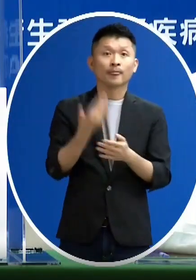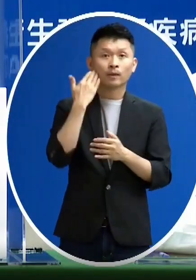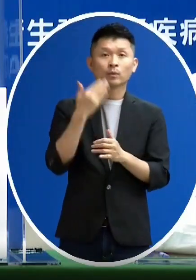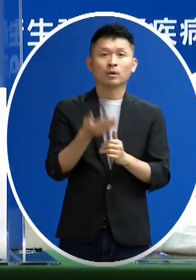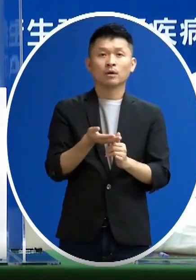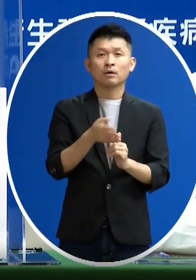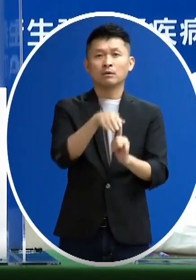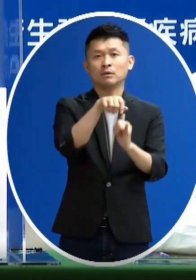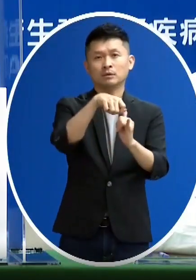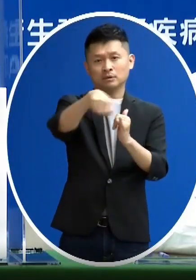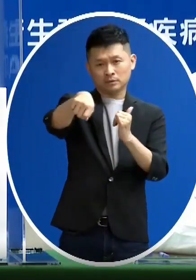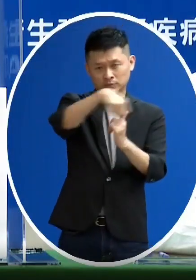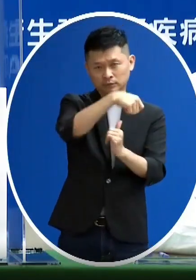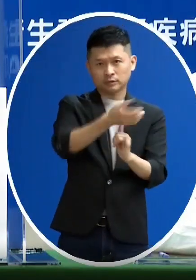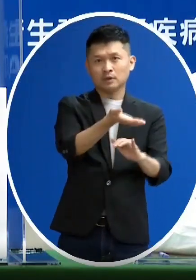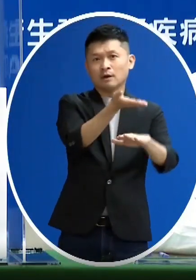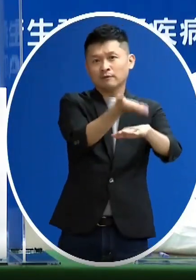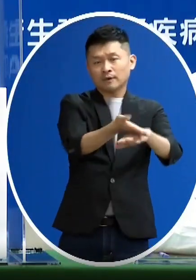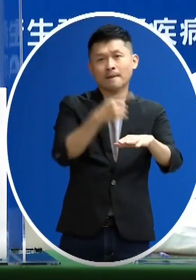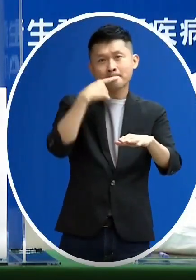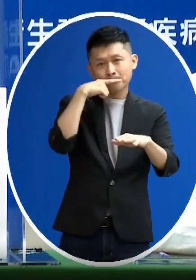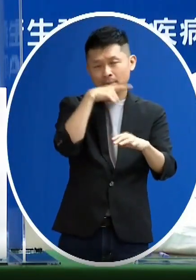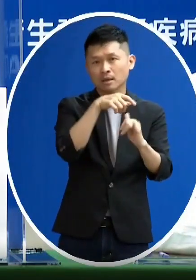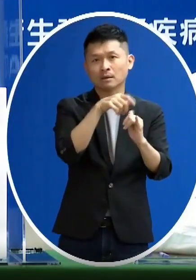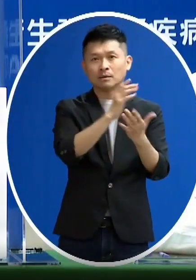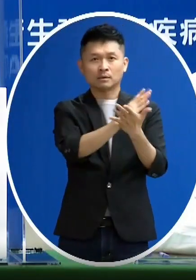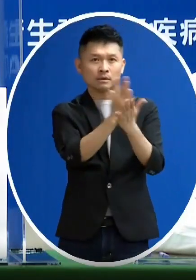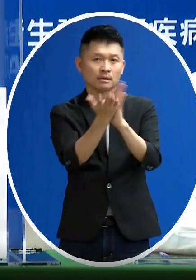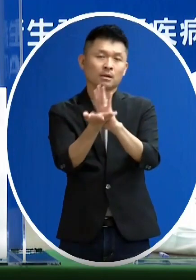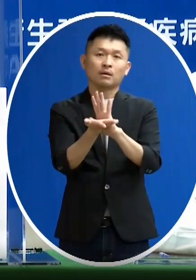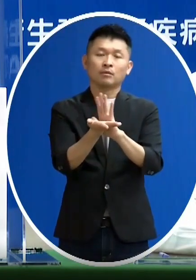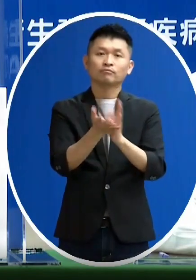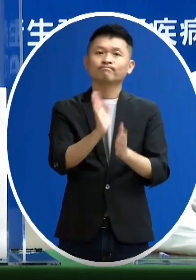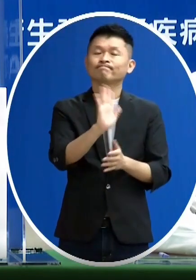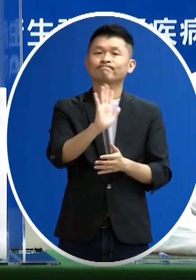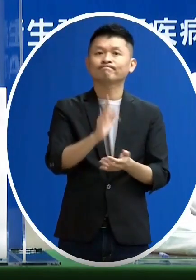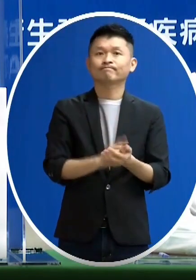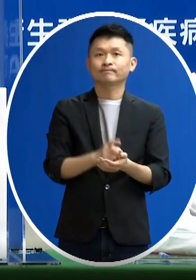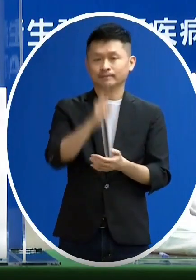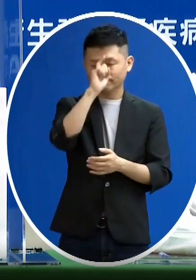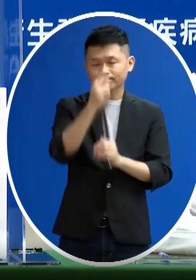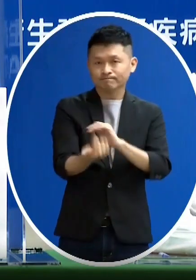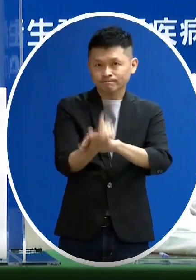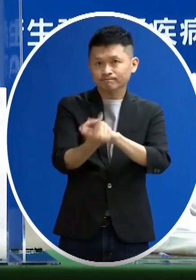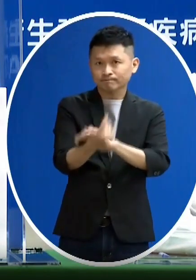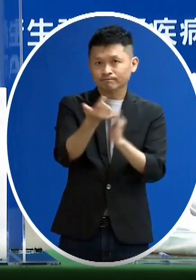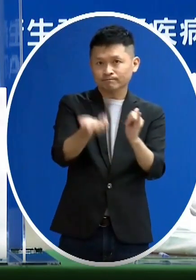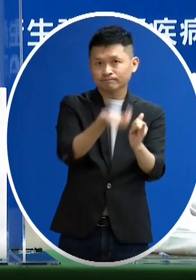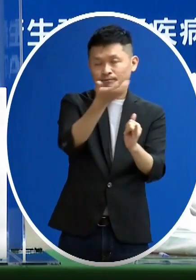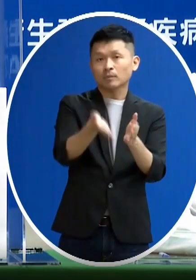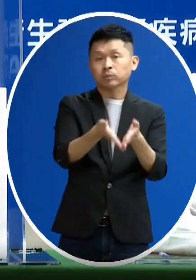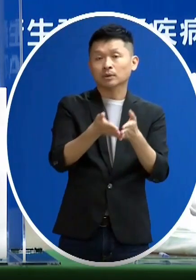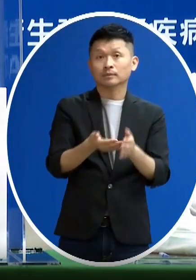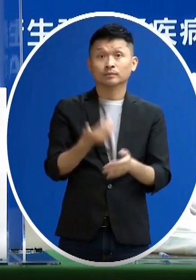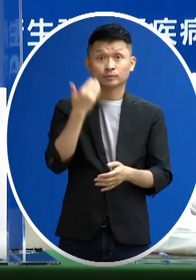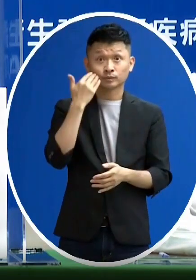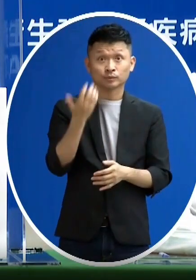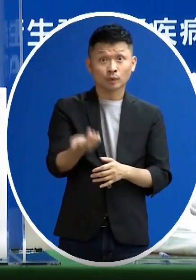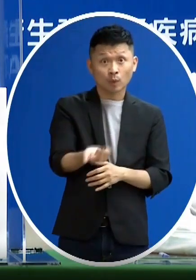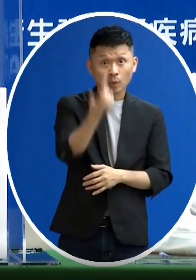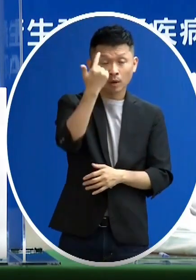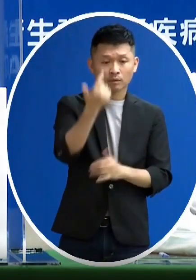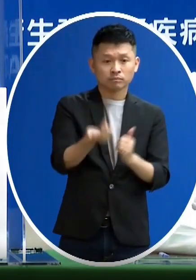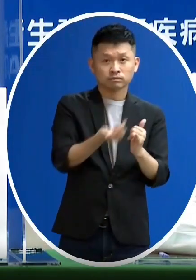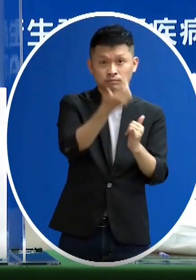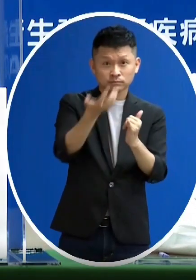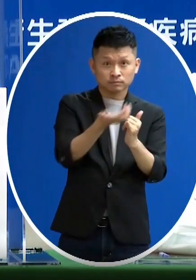要放在冰柜啊等等的，我们基本上都还是单一的建议，就是要尽速。因为尽速的话，比较不会影响到